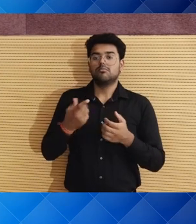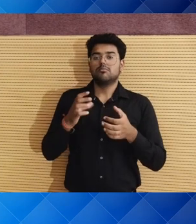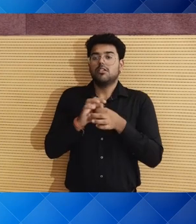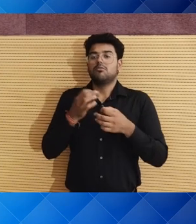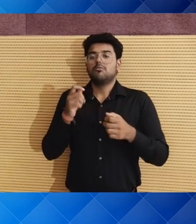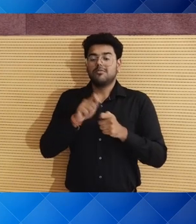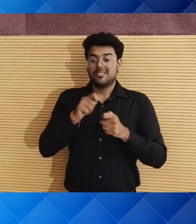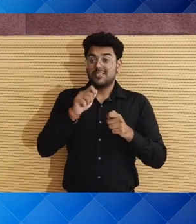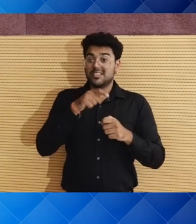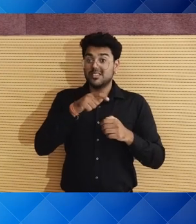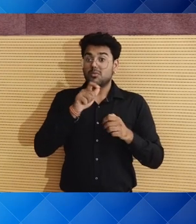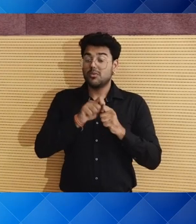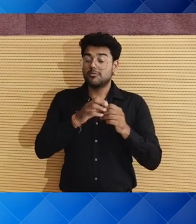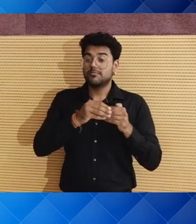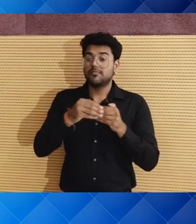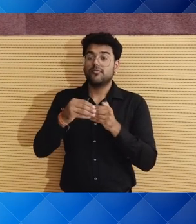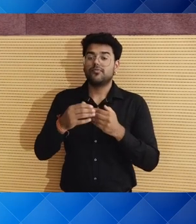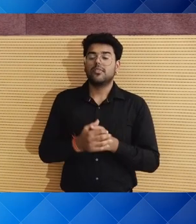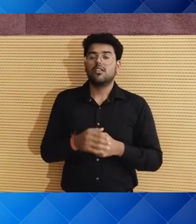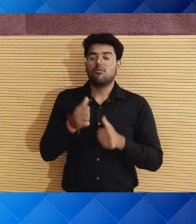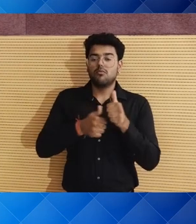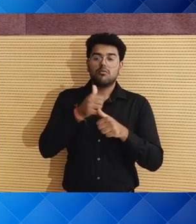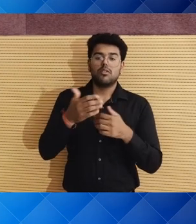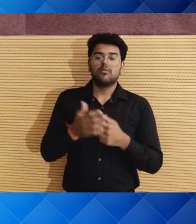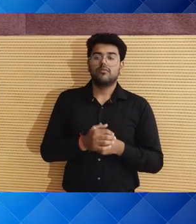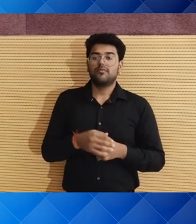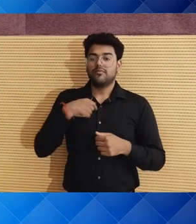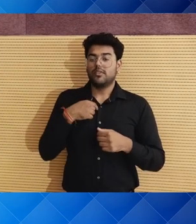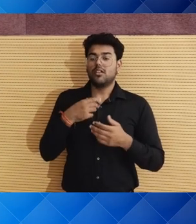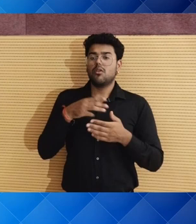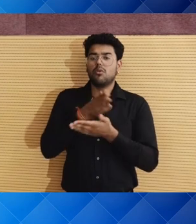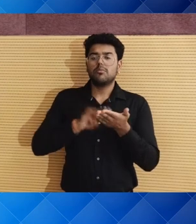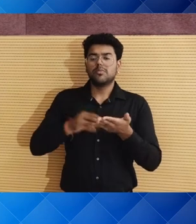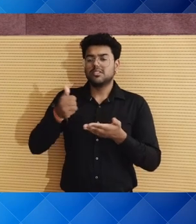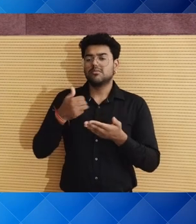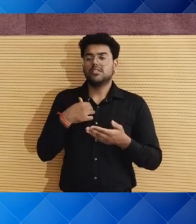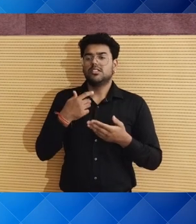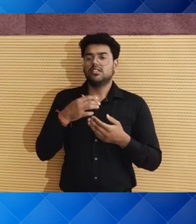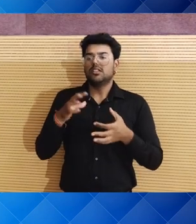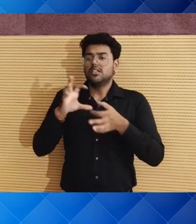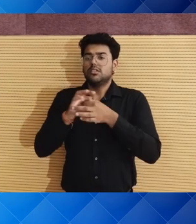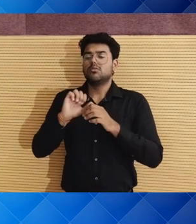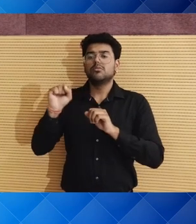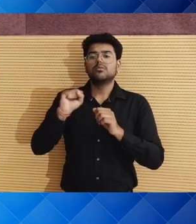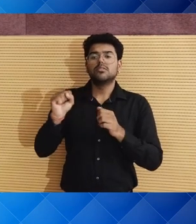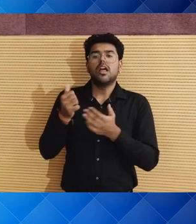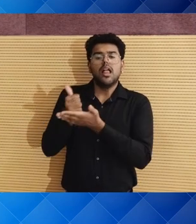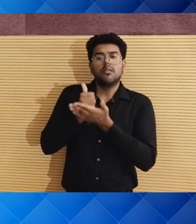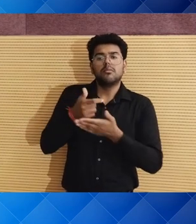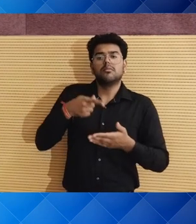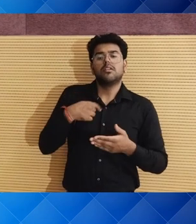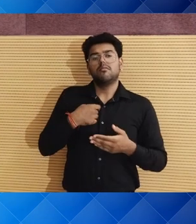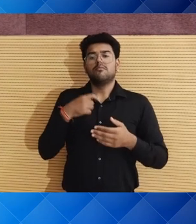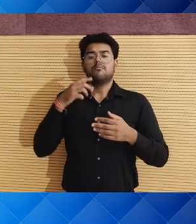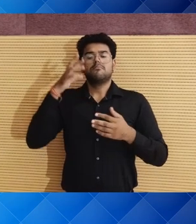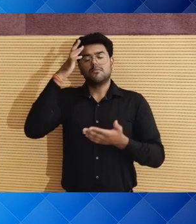बढ़ाया। और मैं उम्मीद करता हूँ कि जैसे माननीय मंत्री जी ने अपेक्षा की है, मैं आप सबके सहयोग से निश्चित रूप से माननीय मंत्री जी को आश्वस्त कर सकता